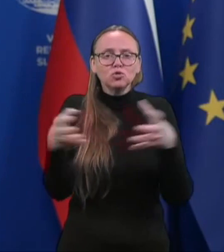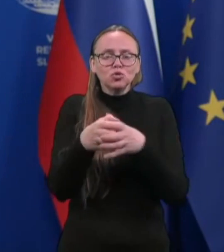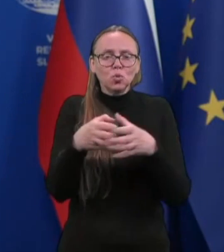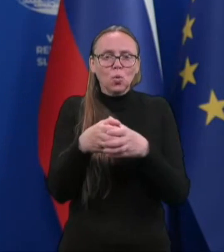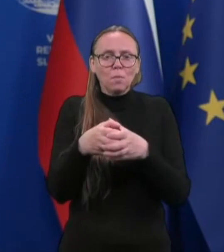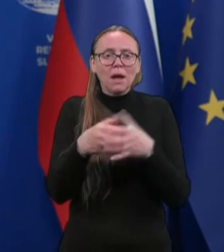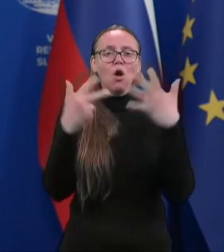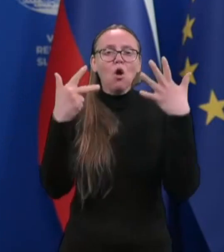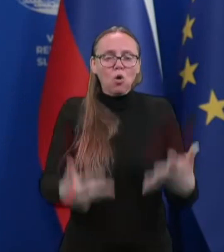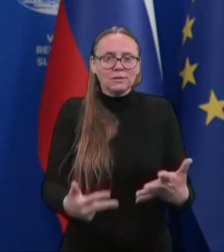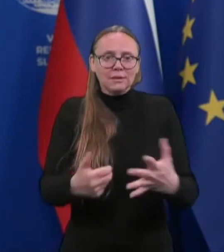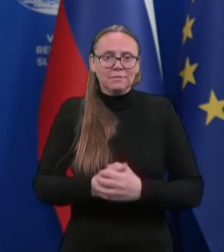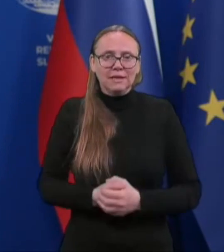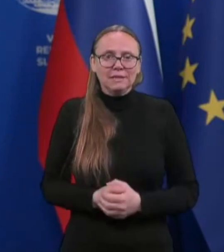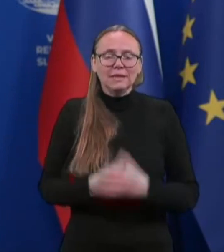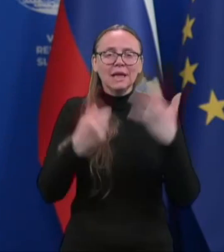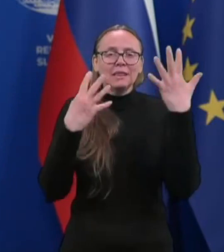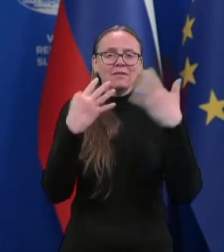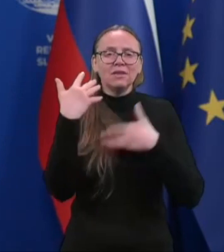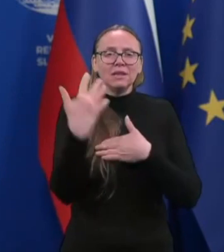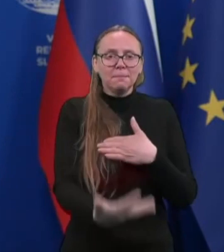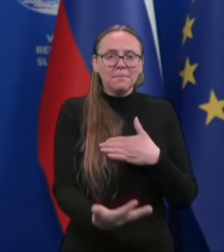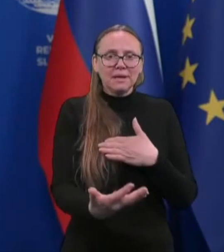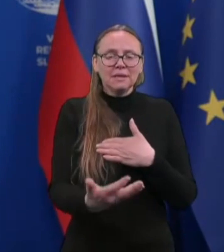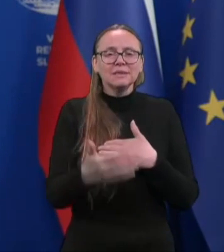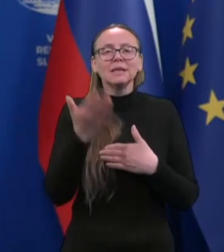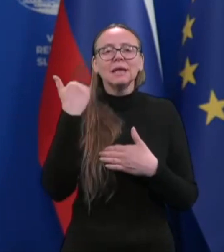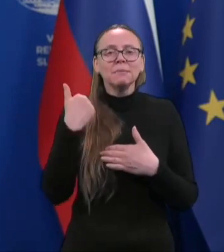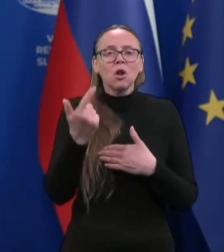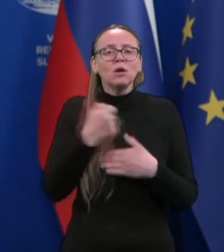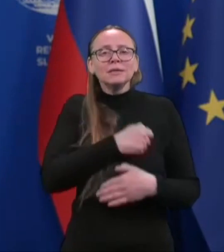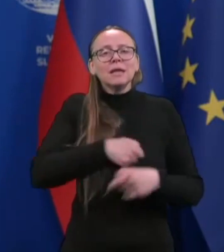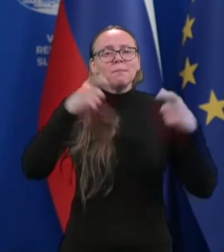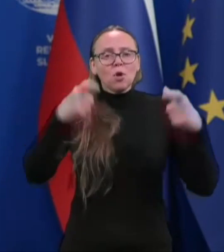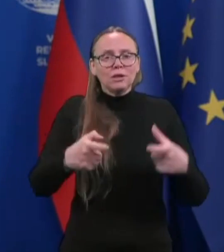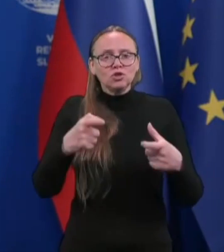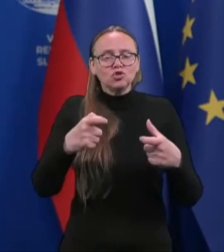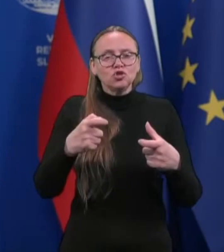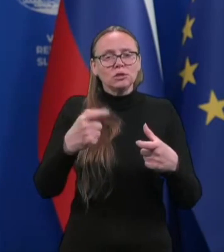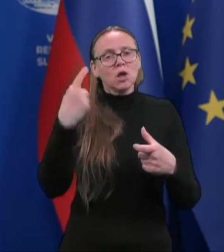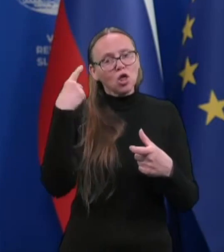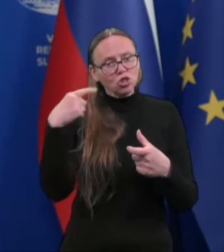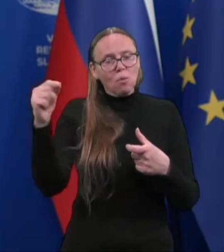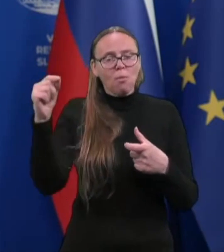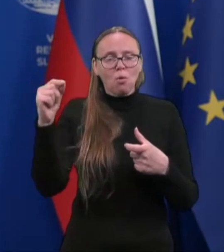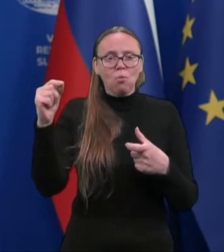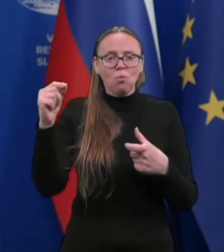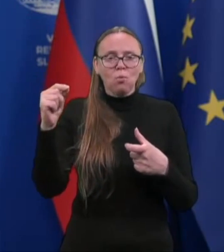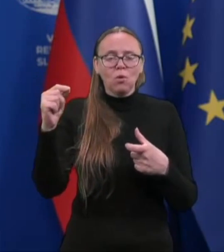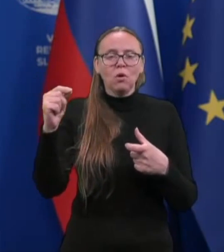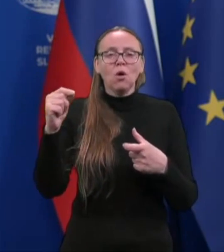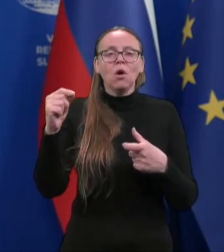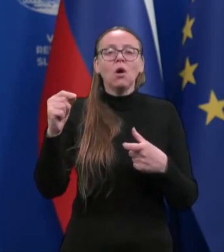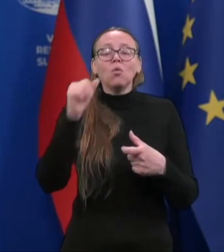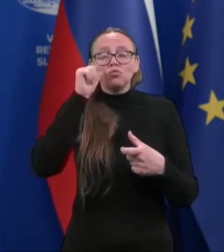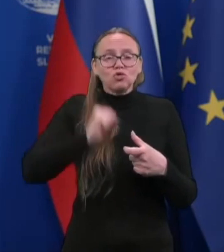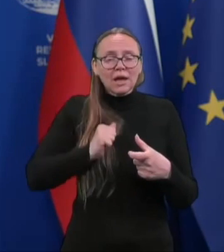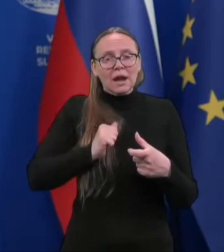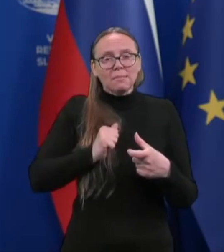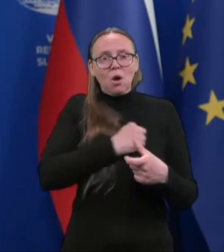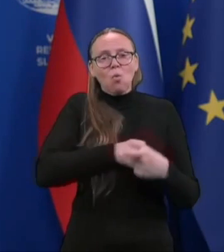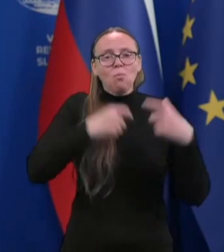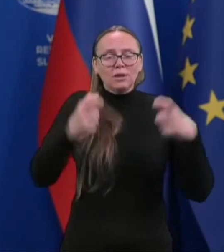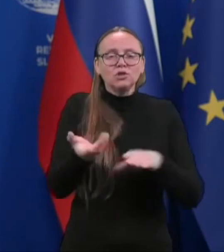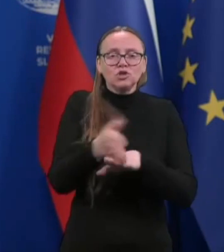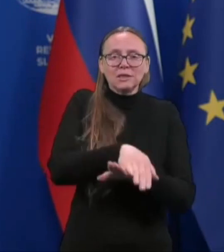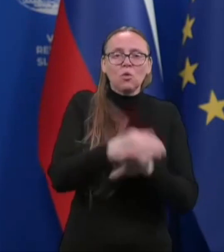kar 80. 59 jih je bilo iz bolnišnic včeraj odpuščenih, včeraj pa je v naših bolnišnicah